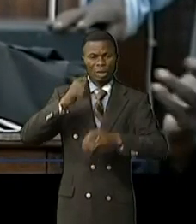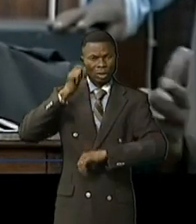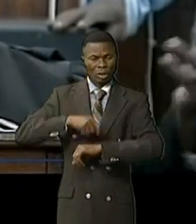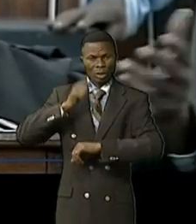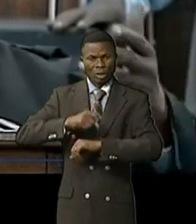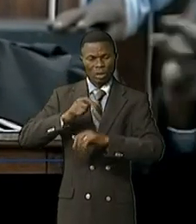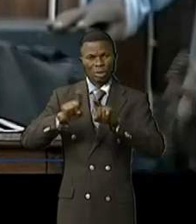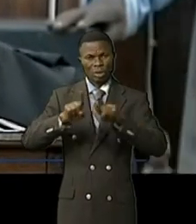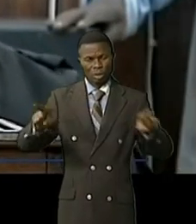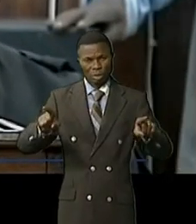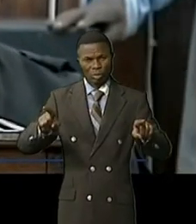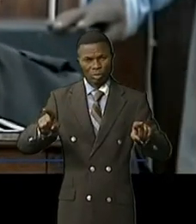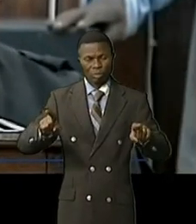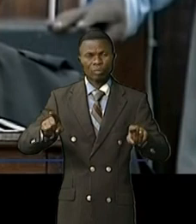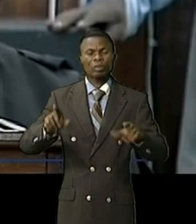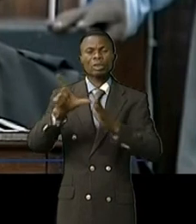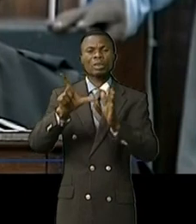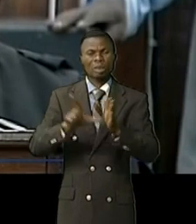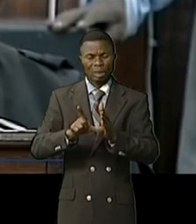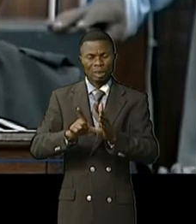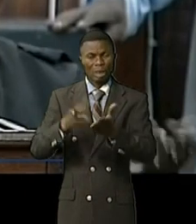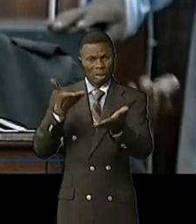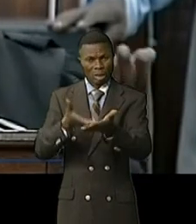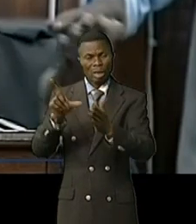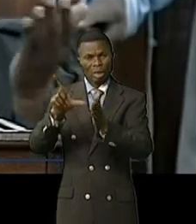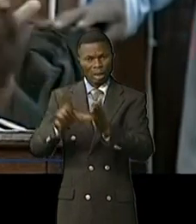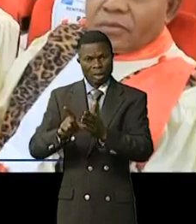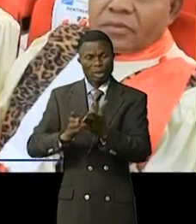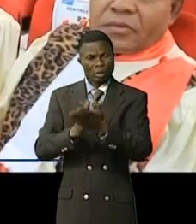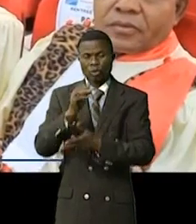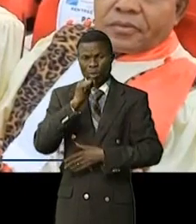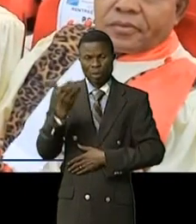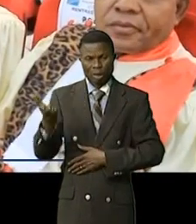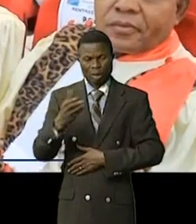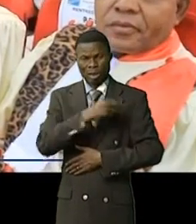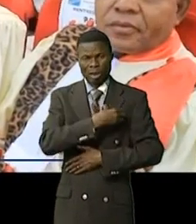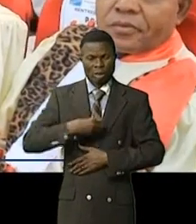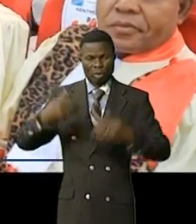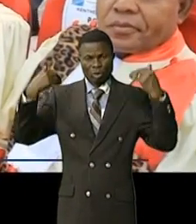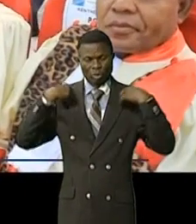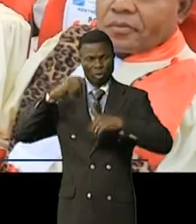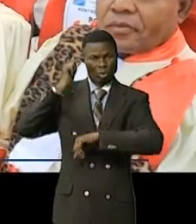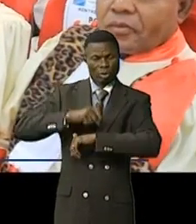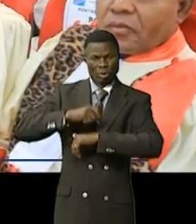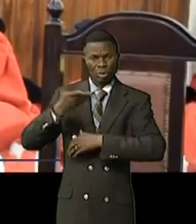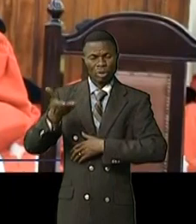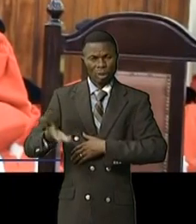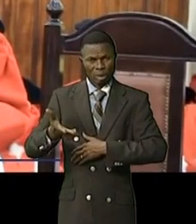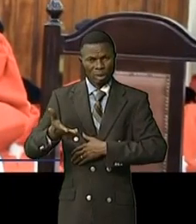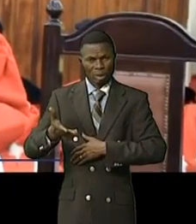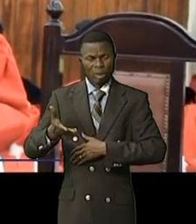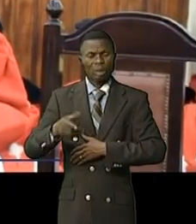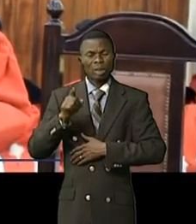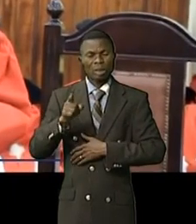est différente de la loi parce qu'il existe des lois injustes. Le procureur général près la Cour de cassation Victor